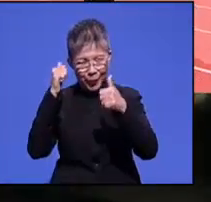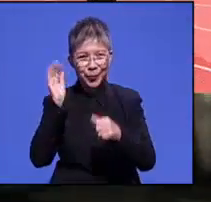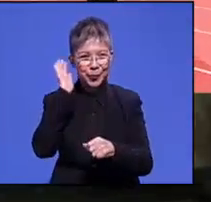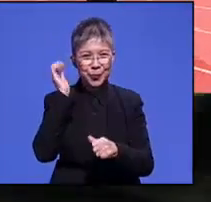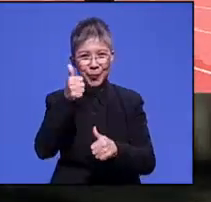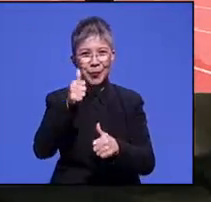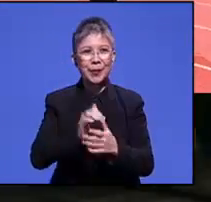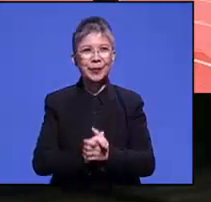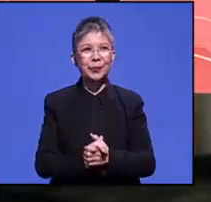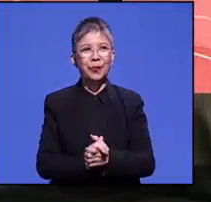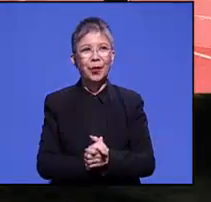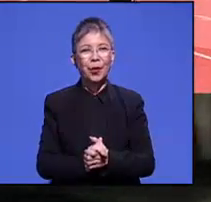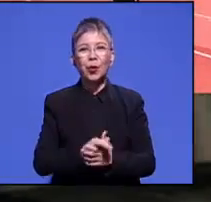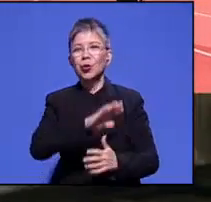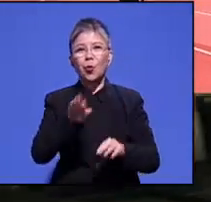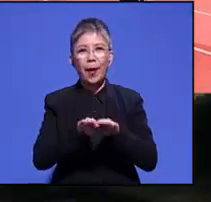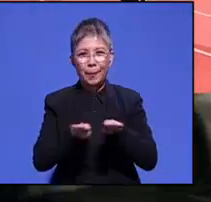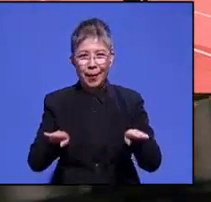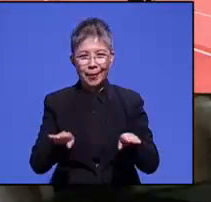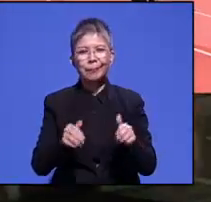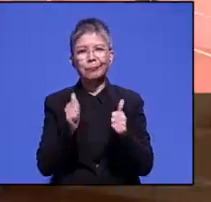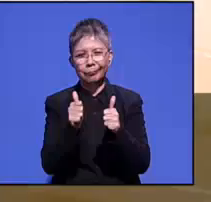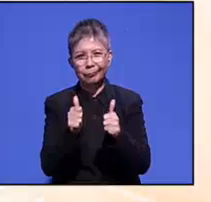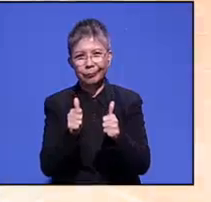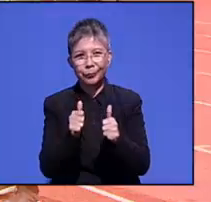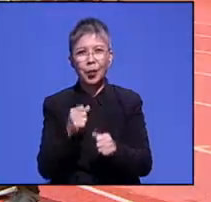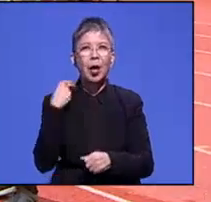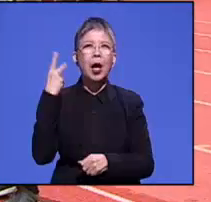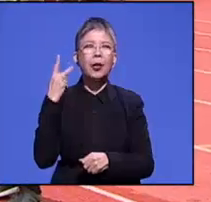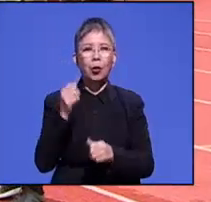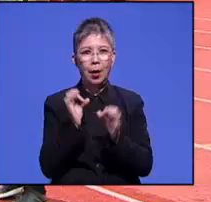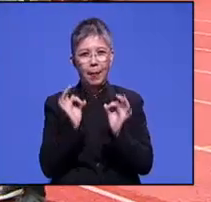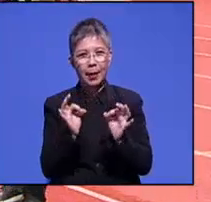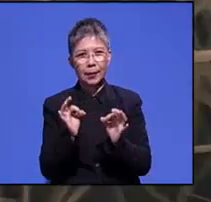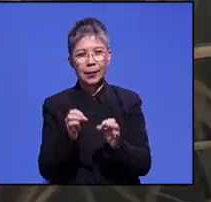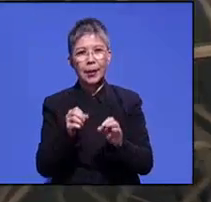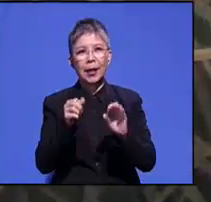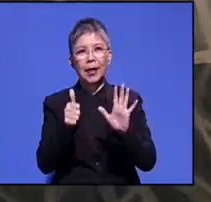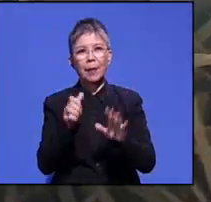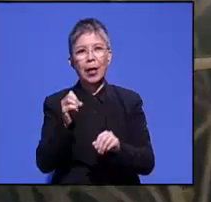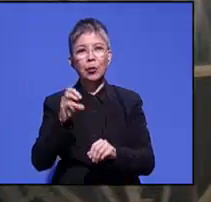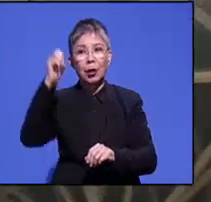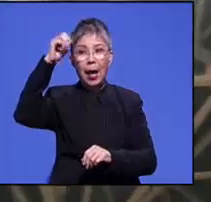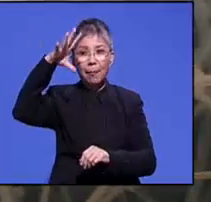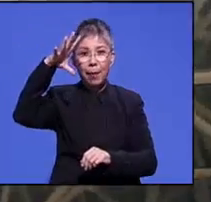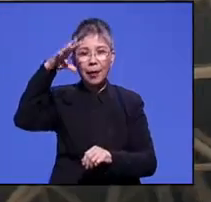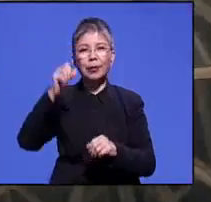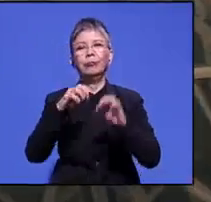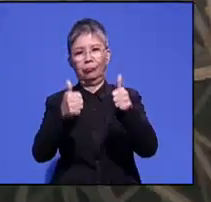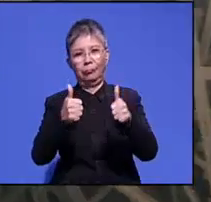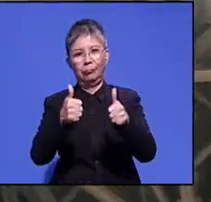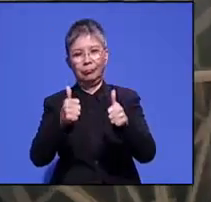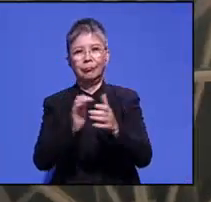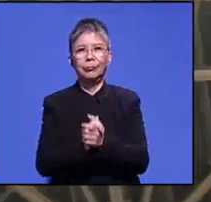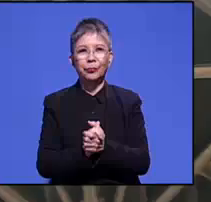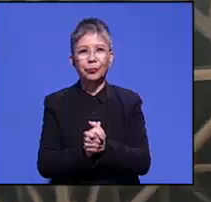Wah sepertinya semuanya aman terkendali ya audio aman 610 unit lampu utama juga menyala